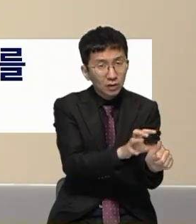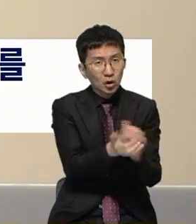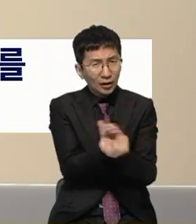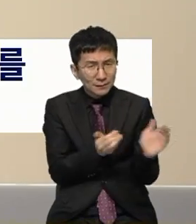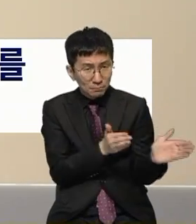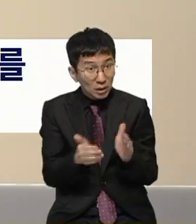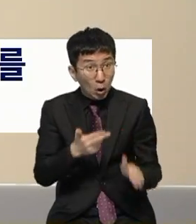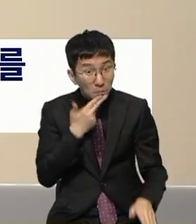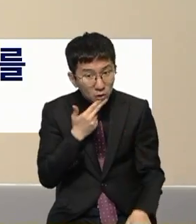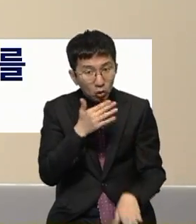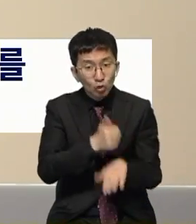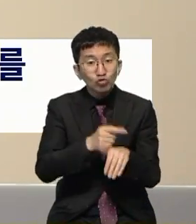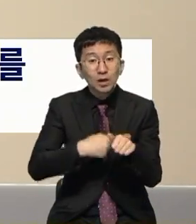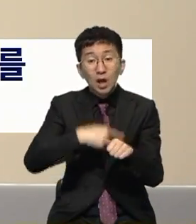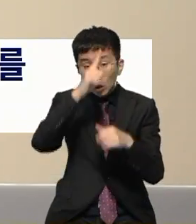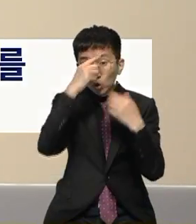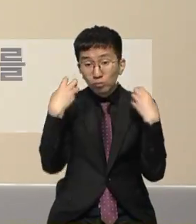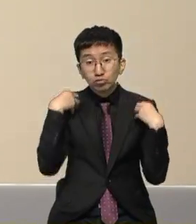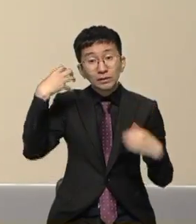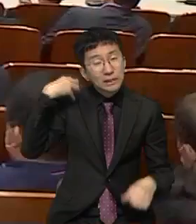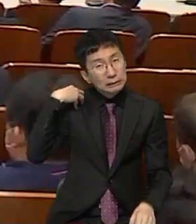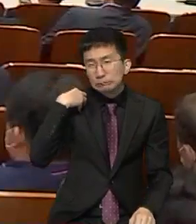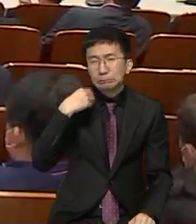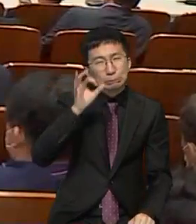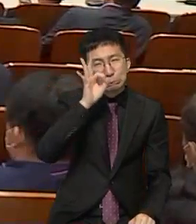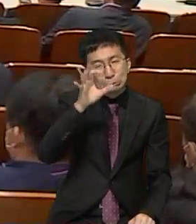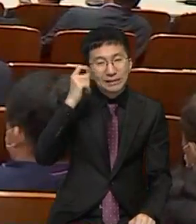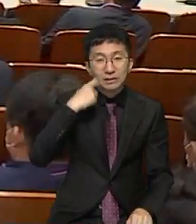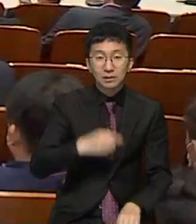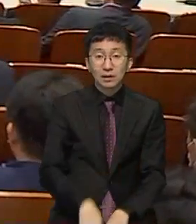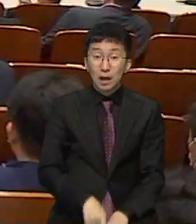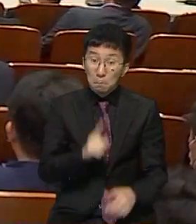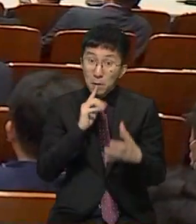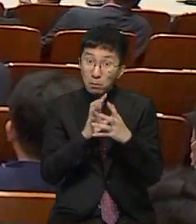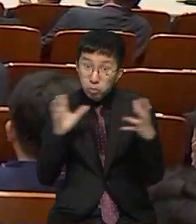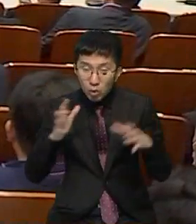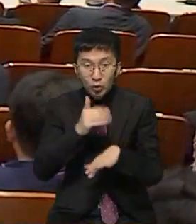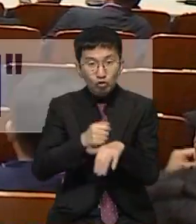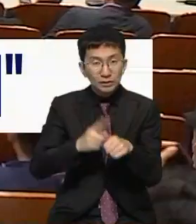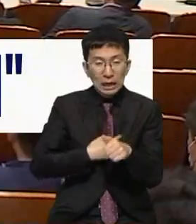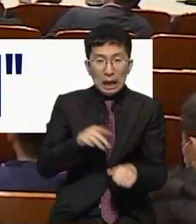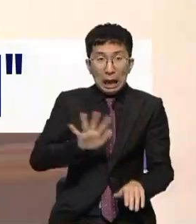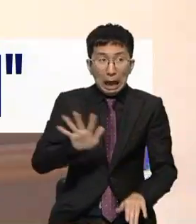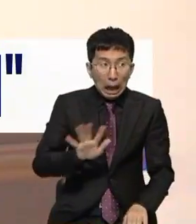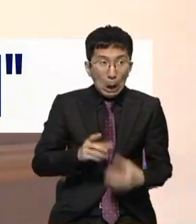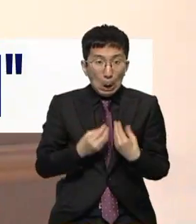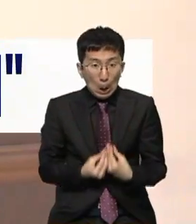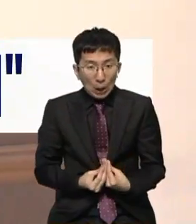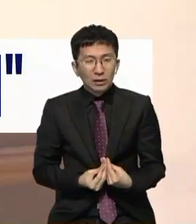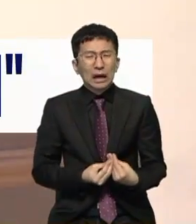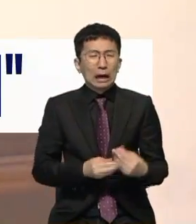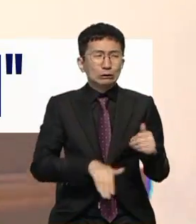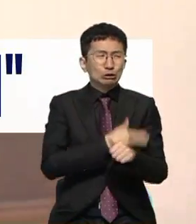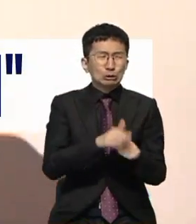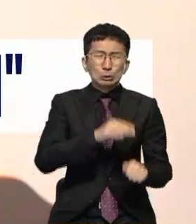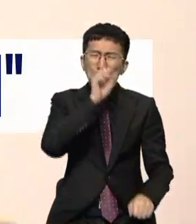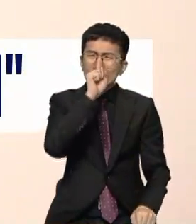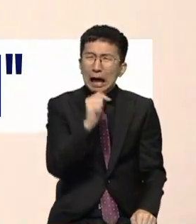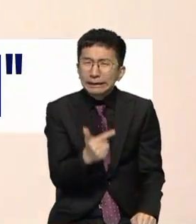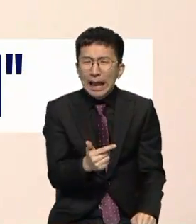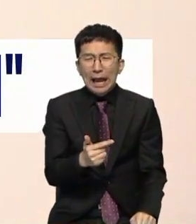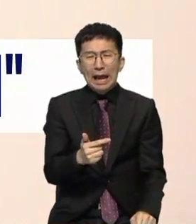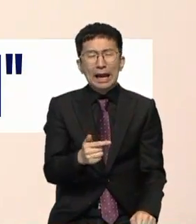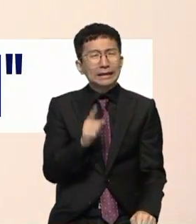않으면 국가가 책임을 다했다고 볼 수 없습니다. 논란이 일자 성 의장은 임대주택의 열악한 주거 환경과 그에